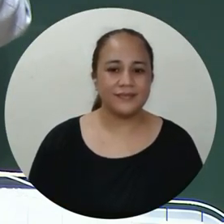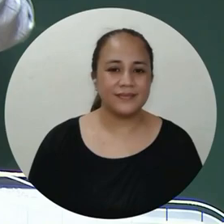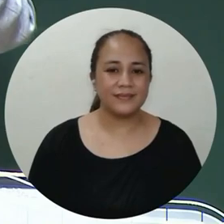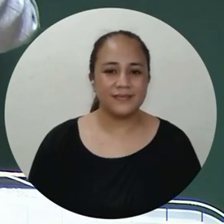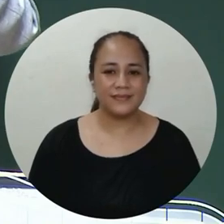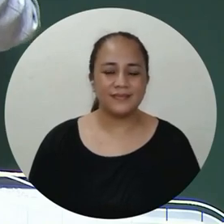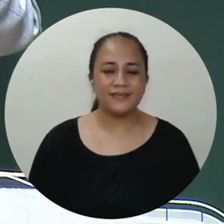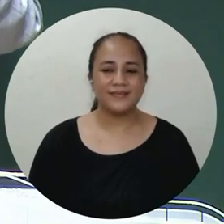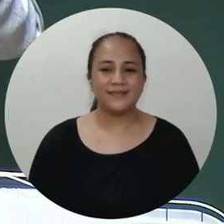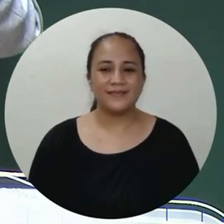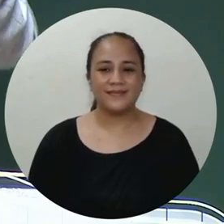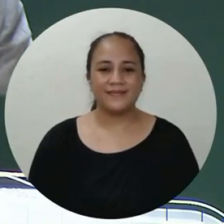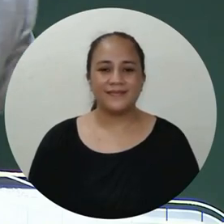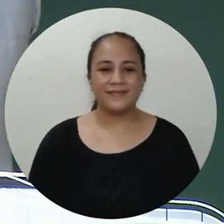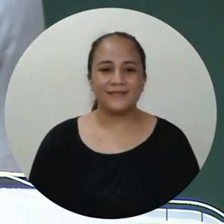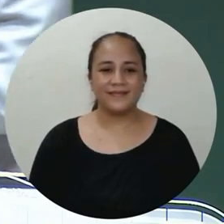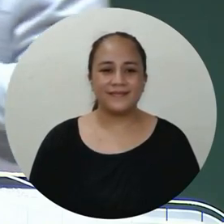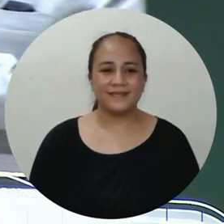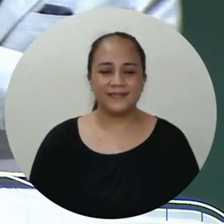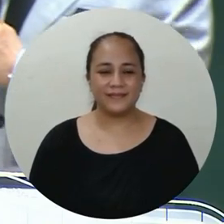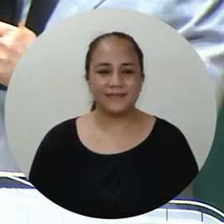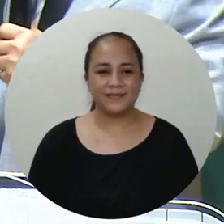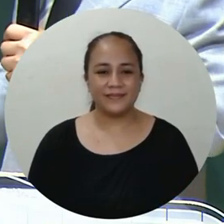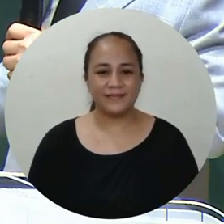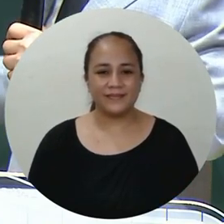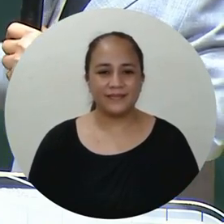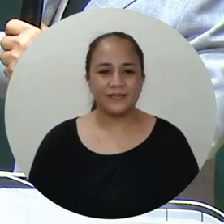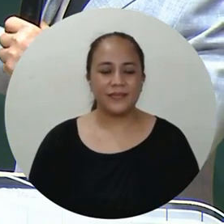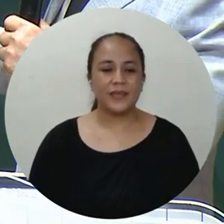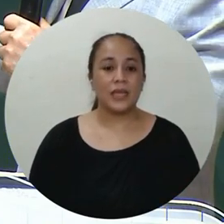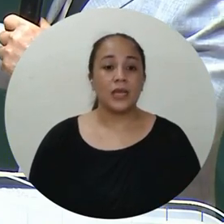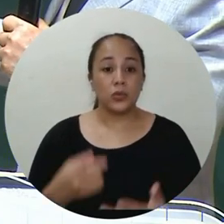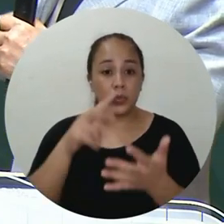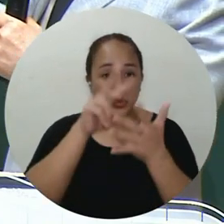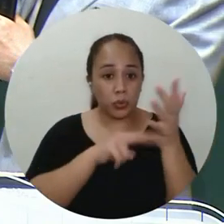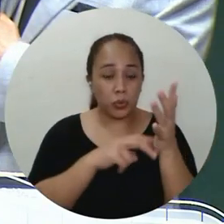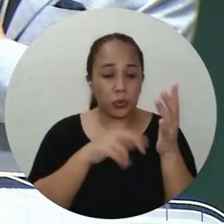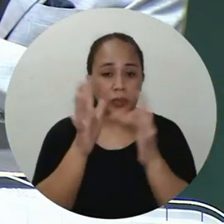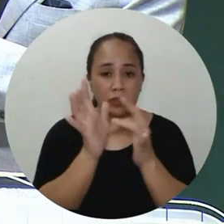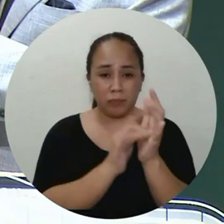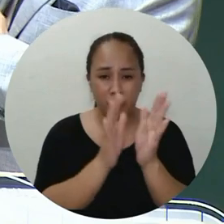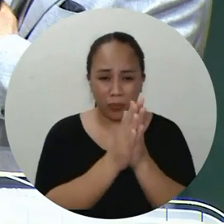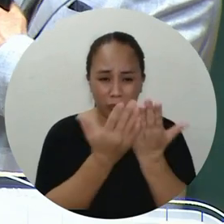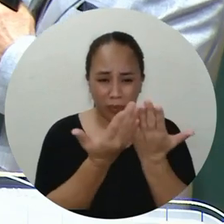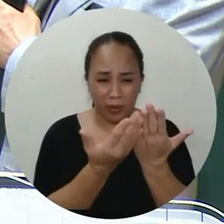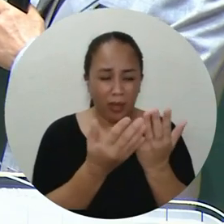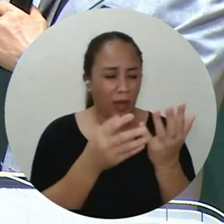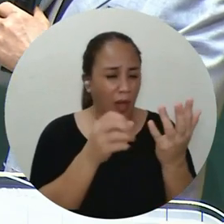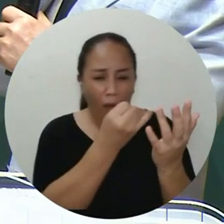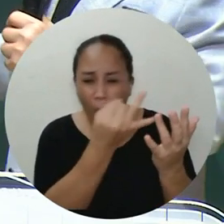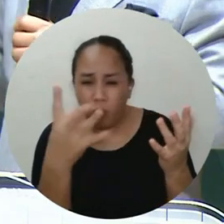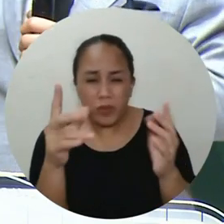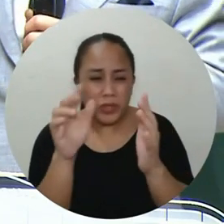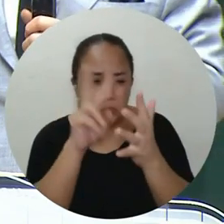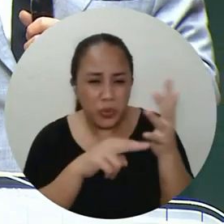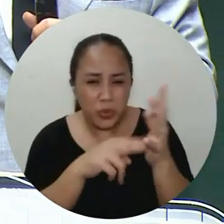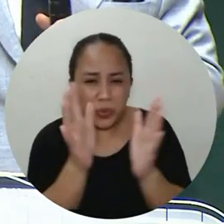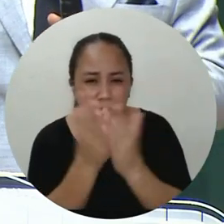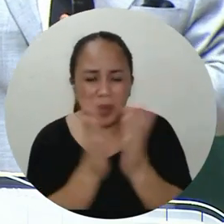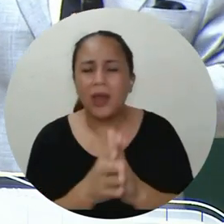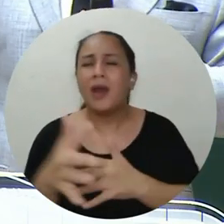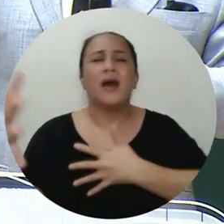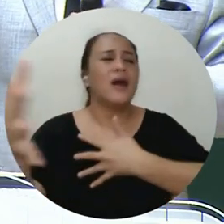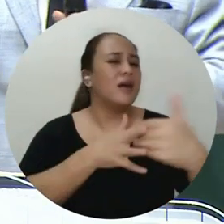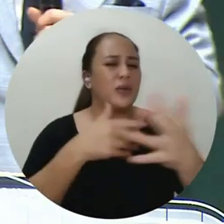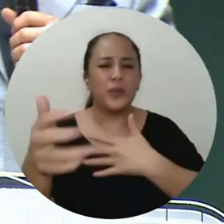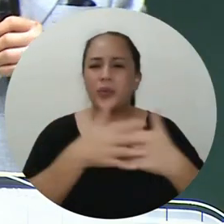사도행전 1장 8절이에요 And so when you read the Bible, it's not important how many books you have read, but it's important to be inside these flows and to add one more.